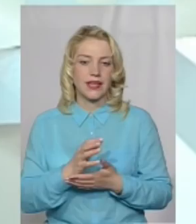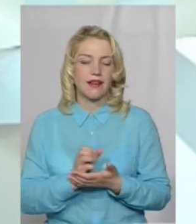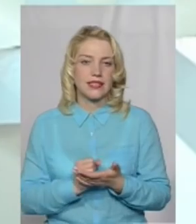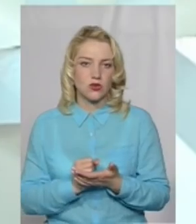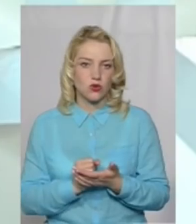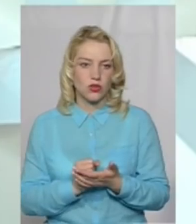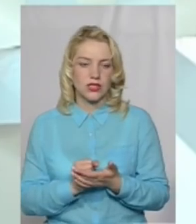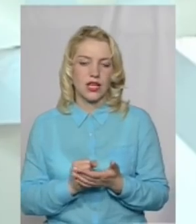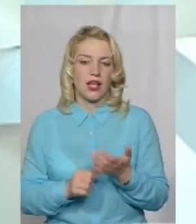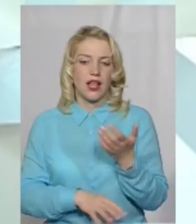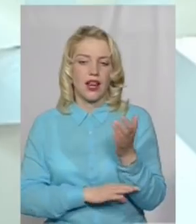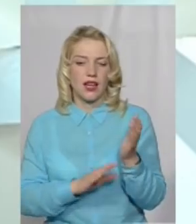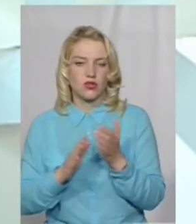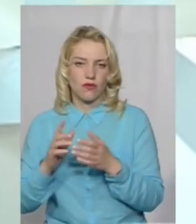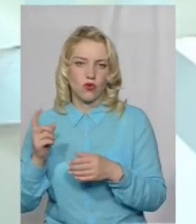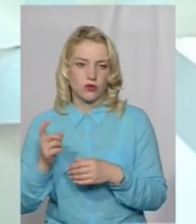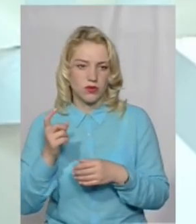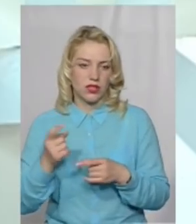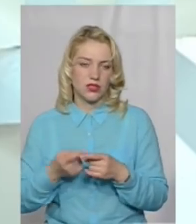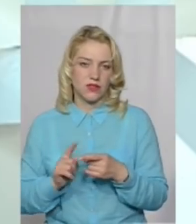ресурс лісового господарства – це